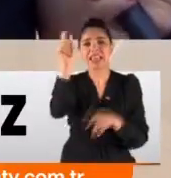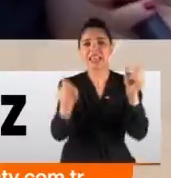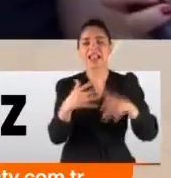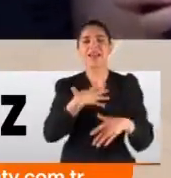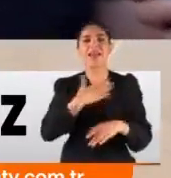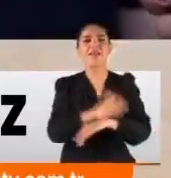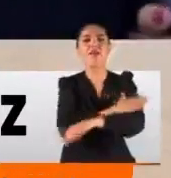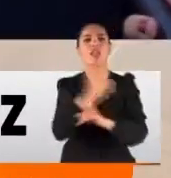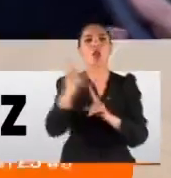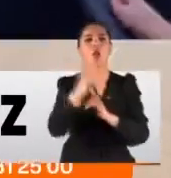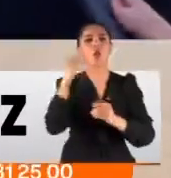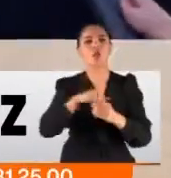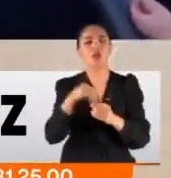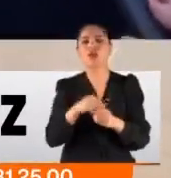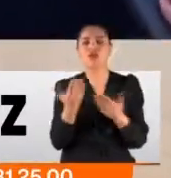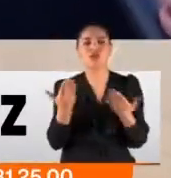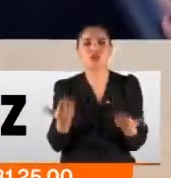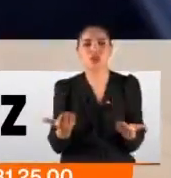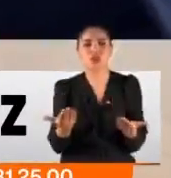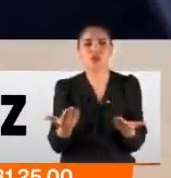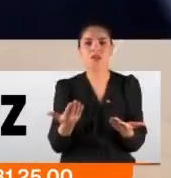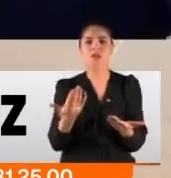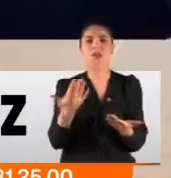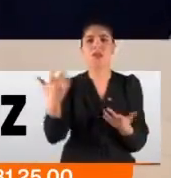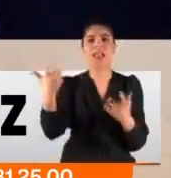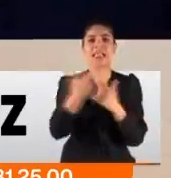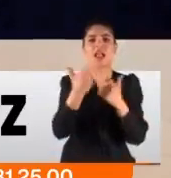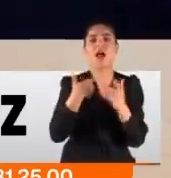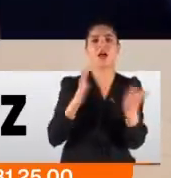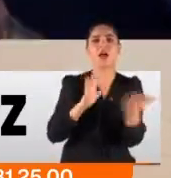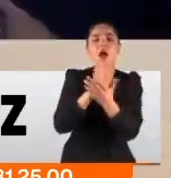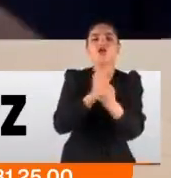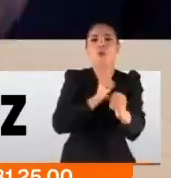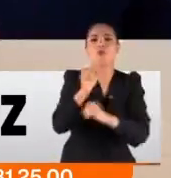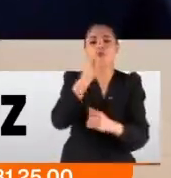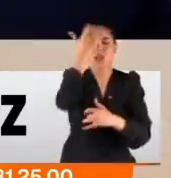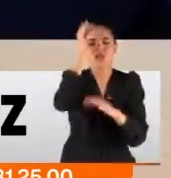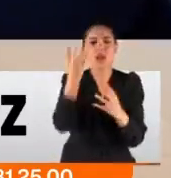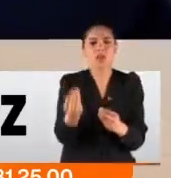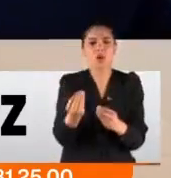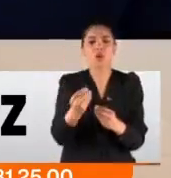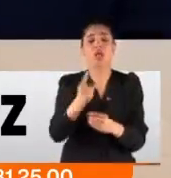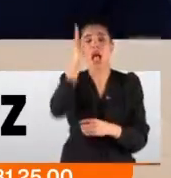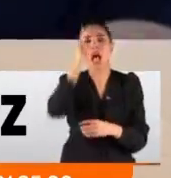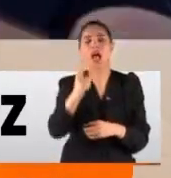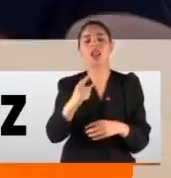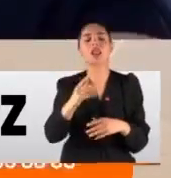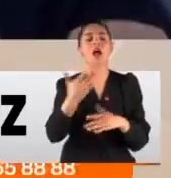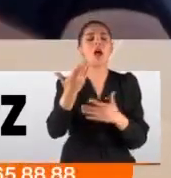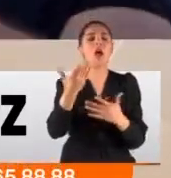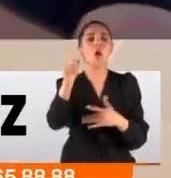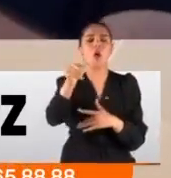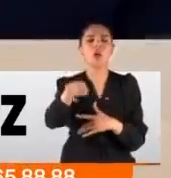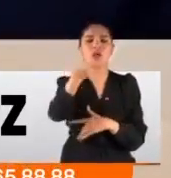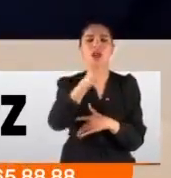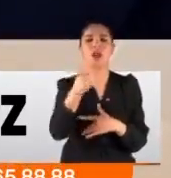için en donanımlı silahlara karşı burada mücadele verdiler. Şehit oldular. Allah mekanlarını cennet eylesin. Acımız büyük. Her